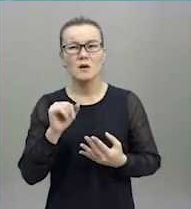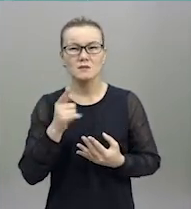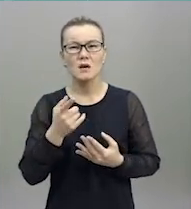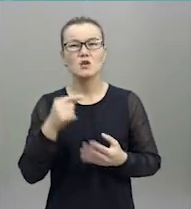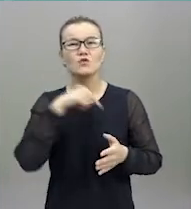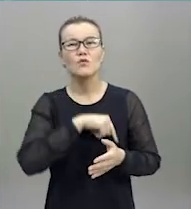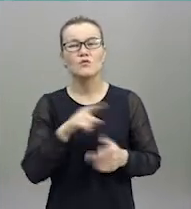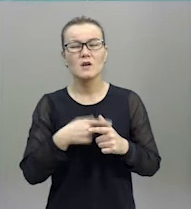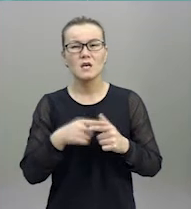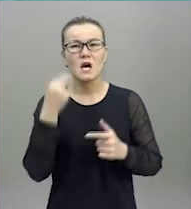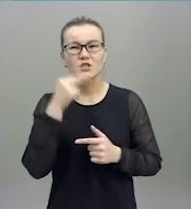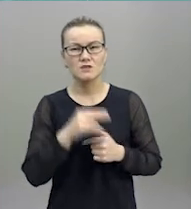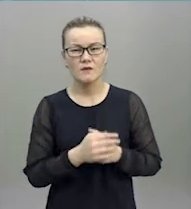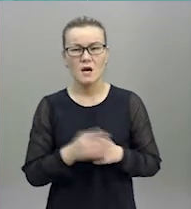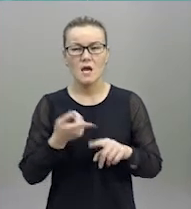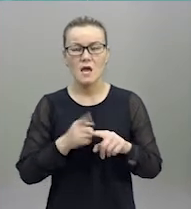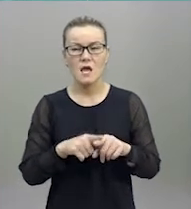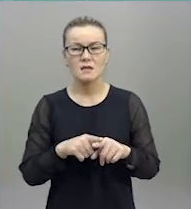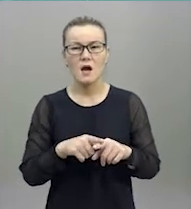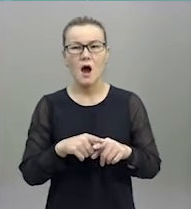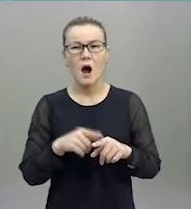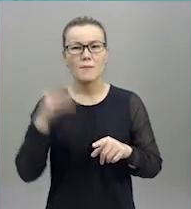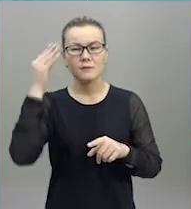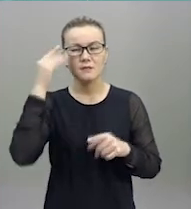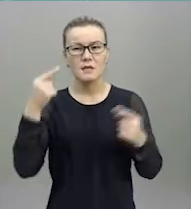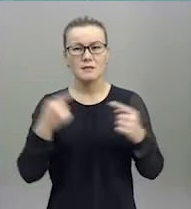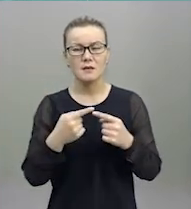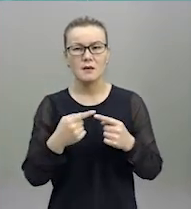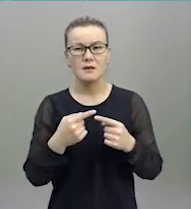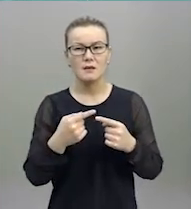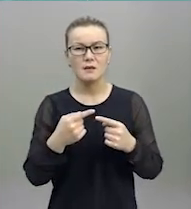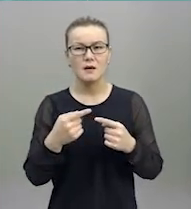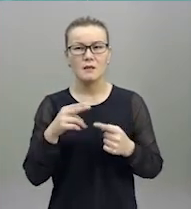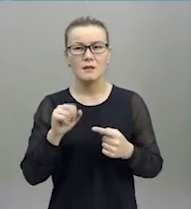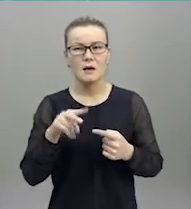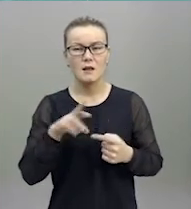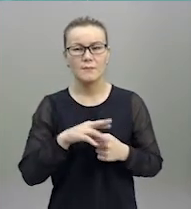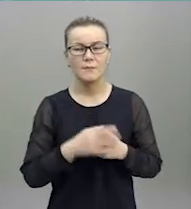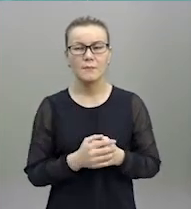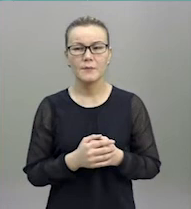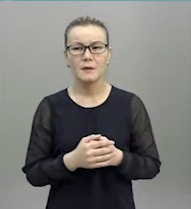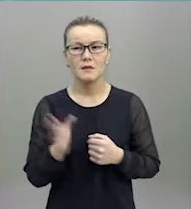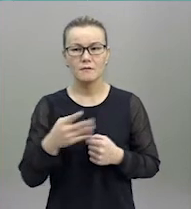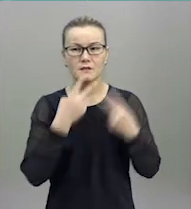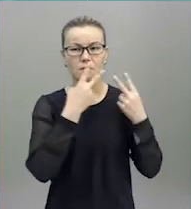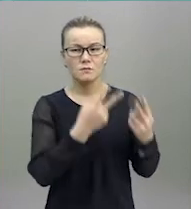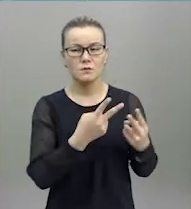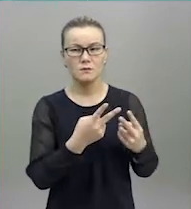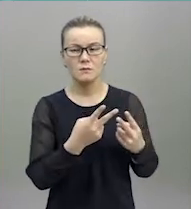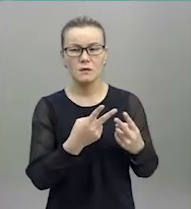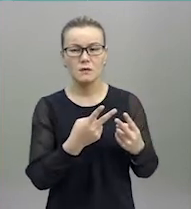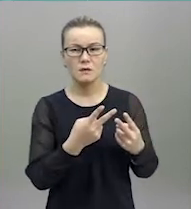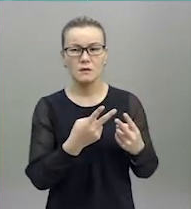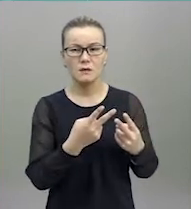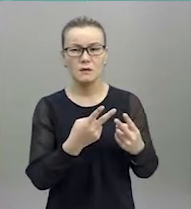качество это определение подобие взяты из словаря даля давайте посмотрим казалось бы